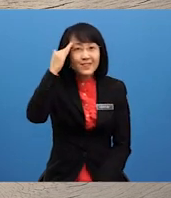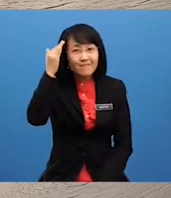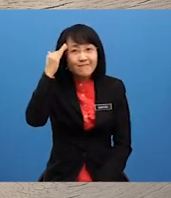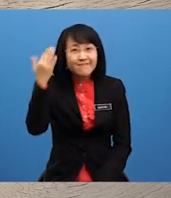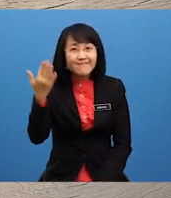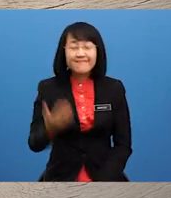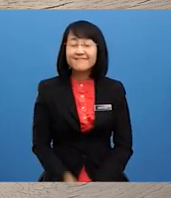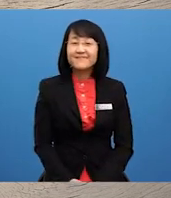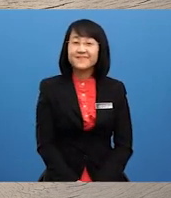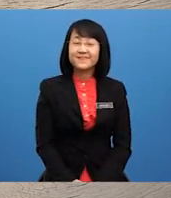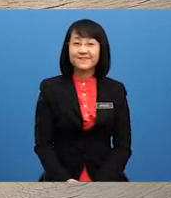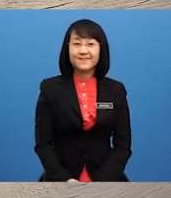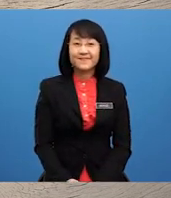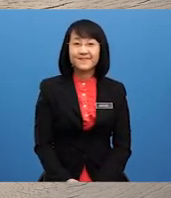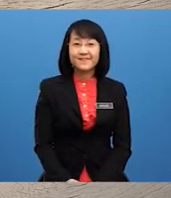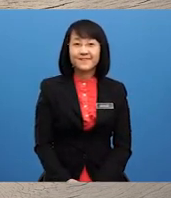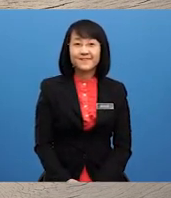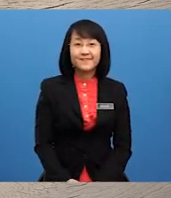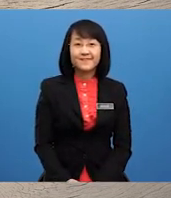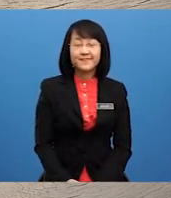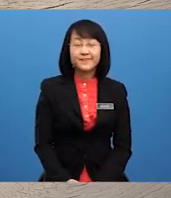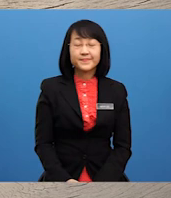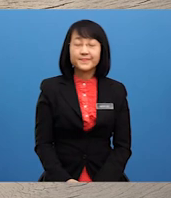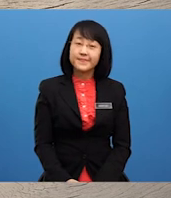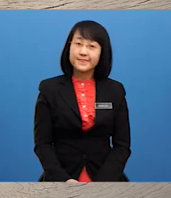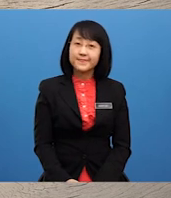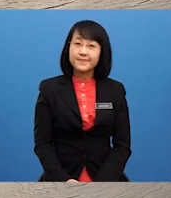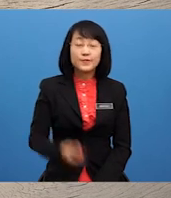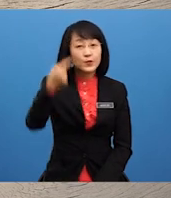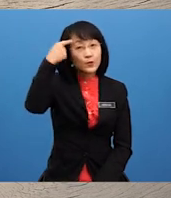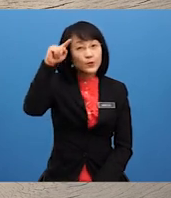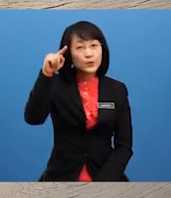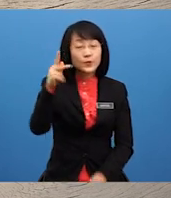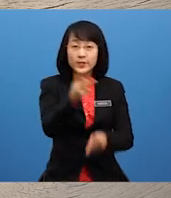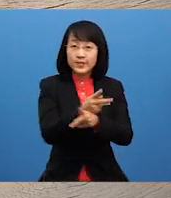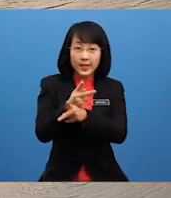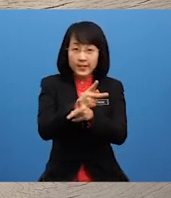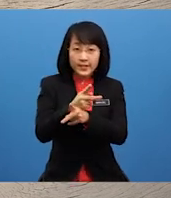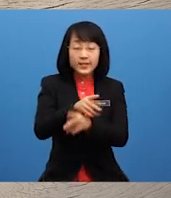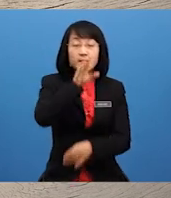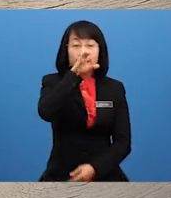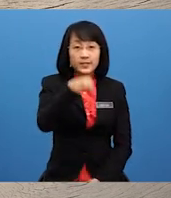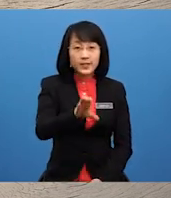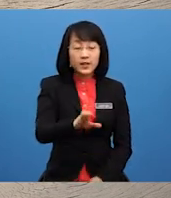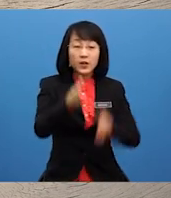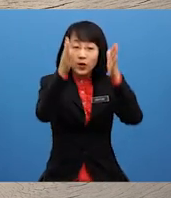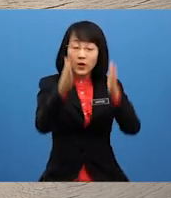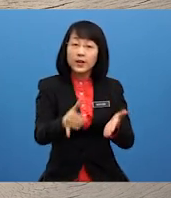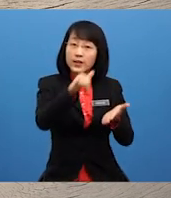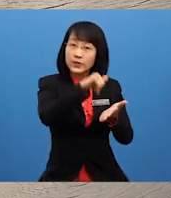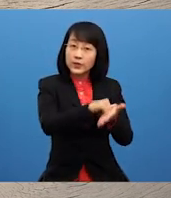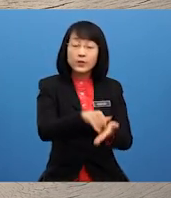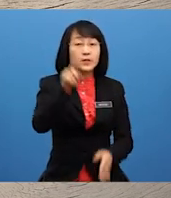jarang-jarang dimiliki oleh seseorang. Justeru untuk menjaga atau memelihara gajah, seseorang itu